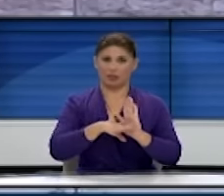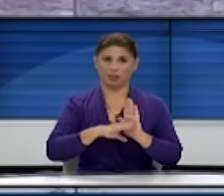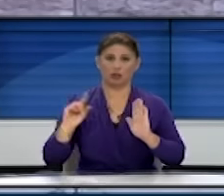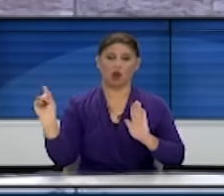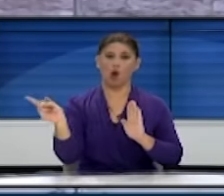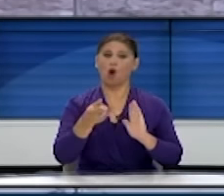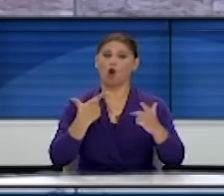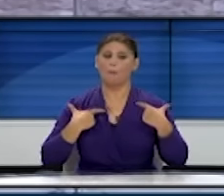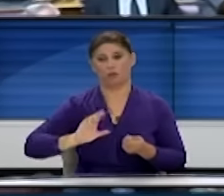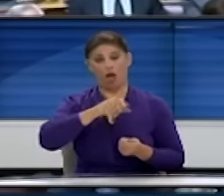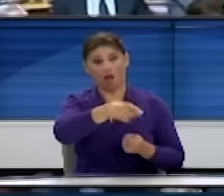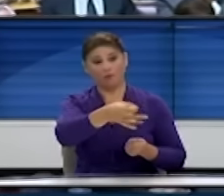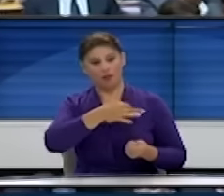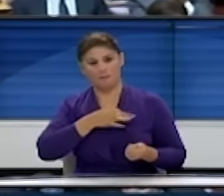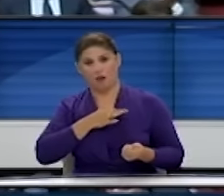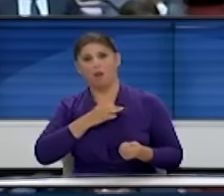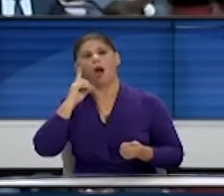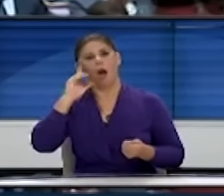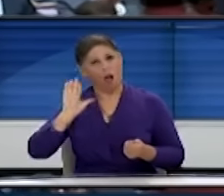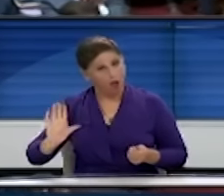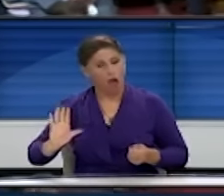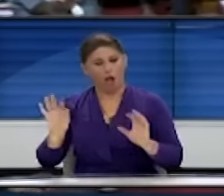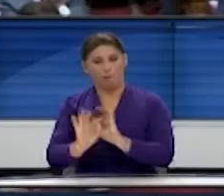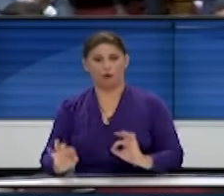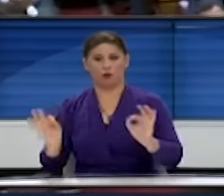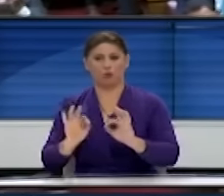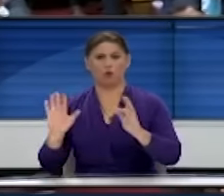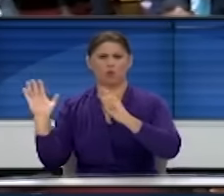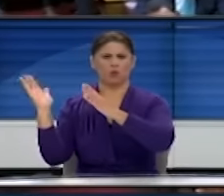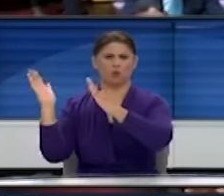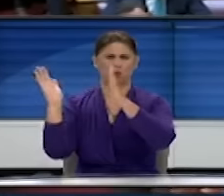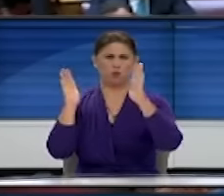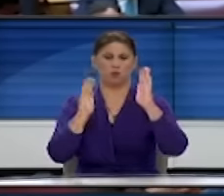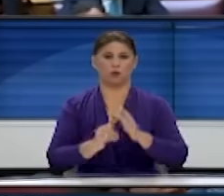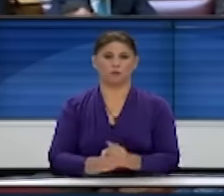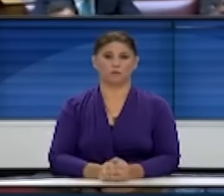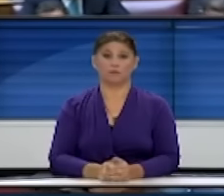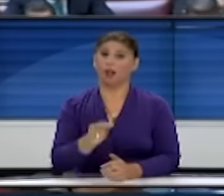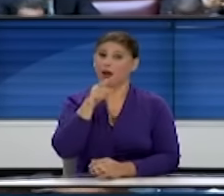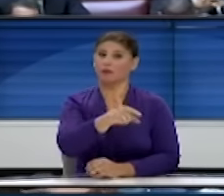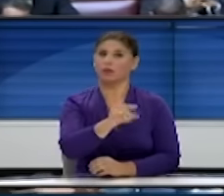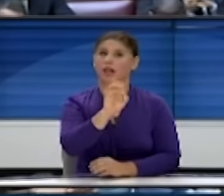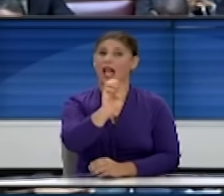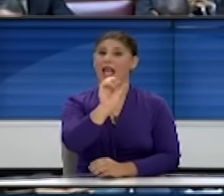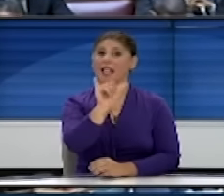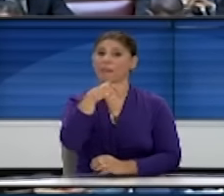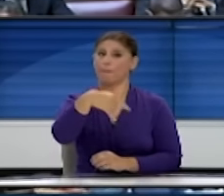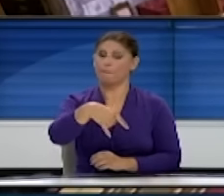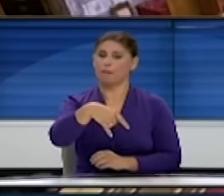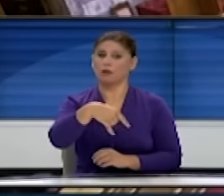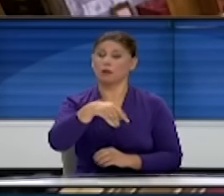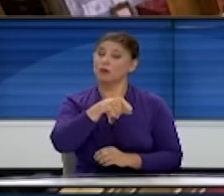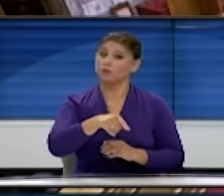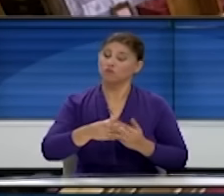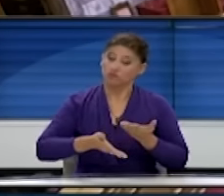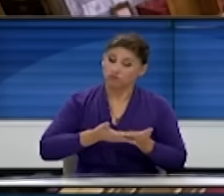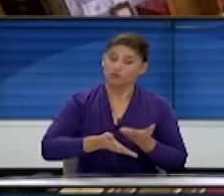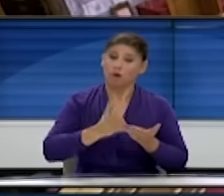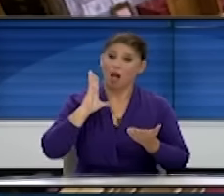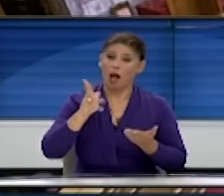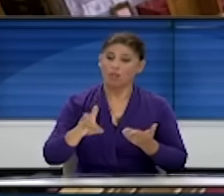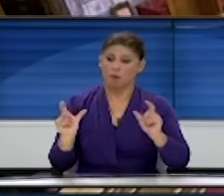ήταν καθοριστική να γίνει και όχι όπως έγινε στην εξεταστική. Δεν υπήρχε περίπτωση, ιδιαίτερα το ζήτημα της συγκέντρωσης των υπογραφών,